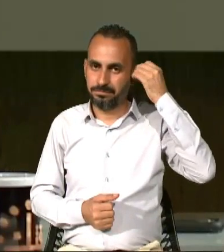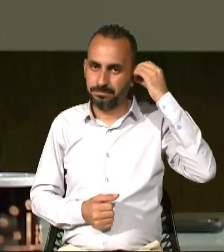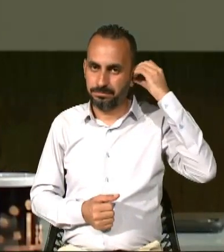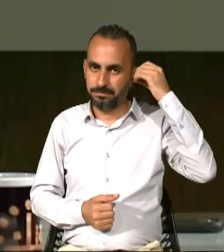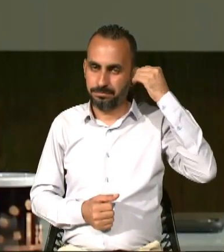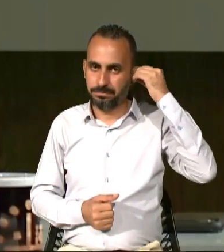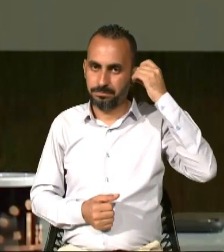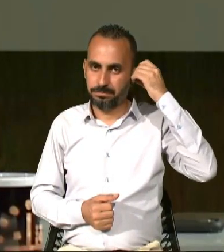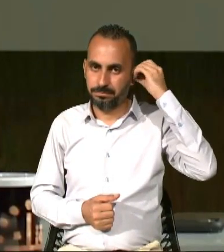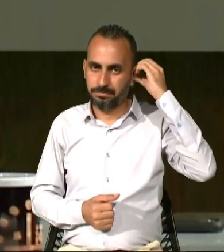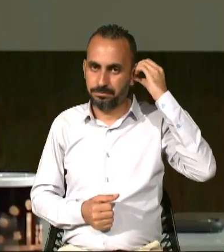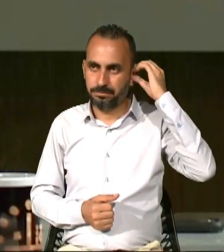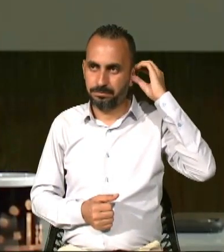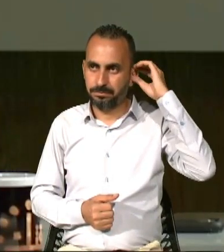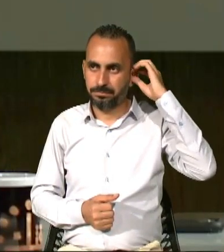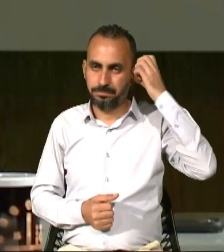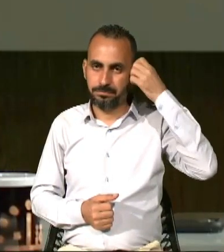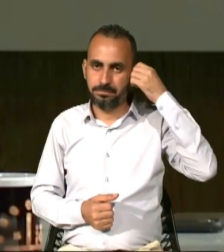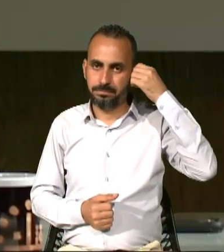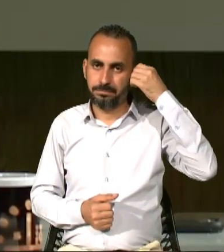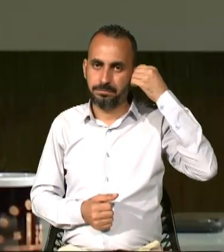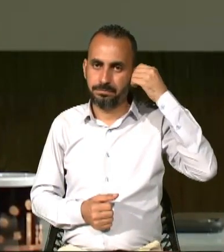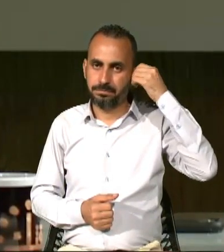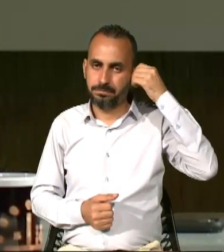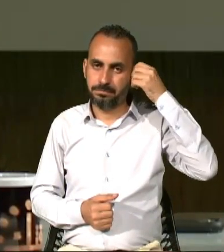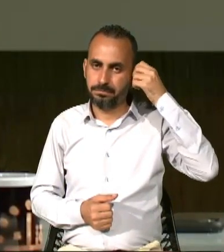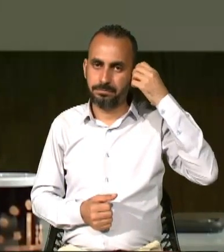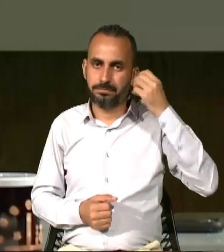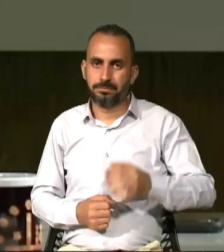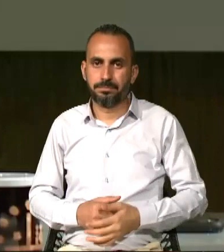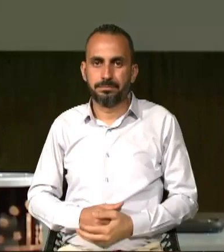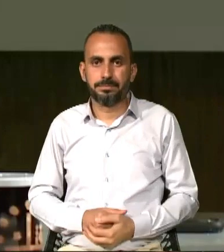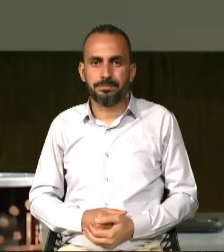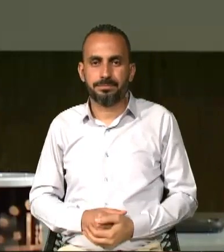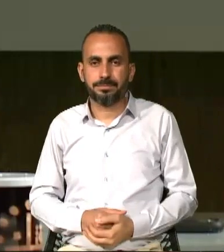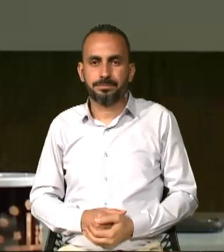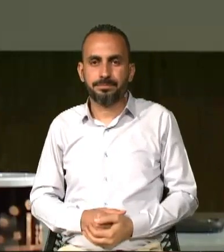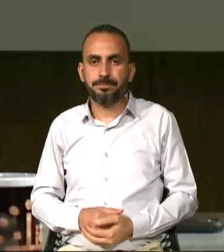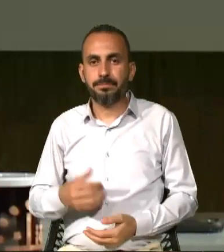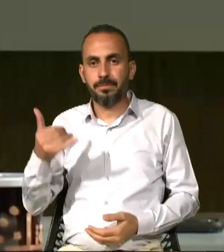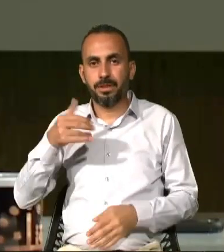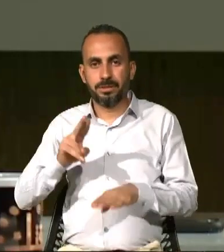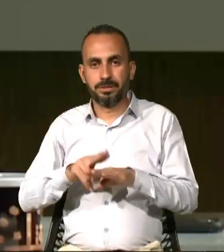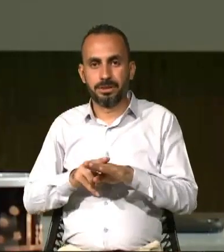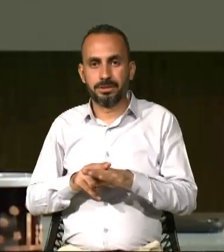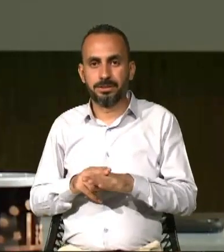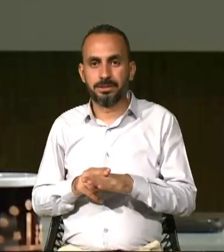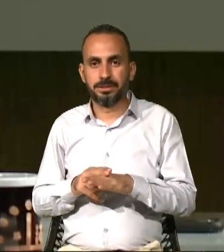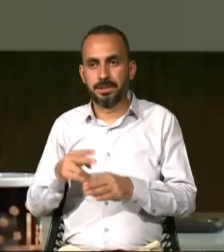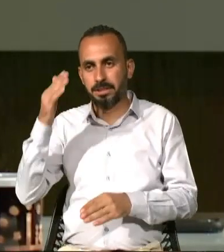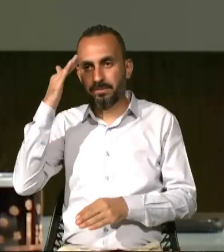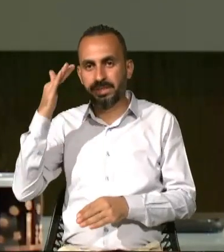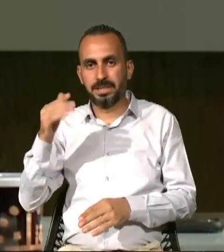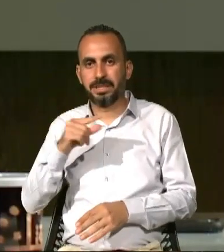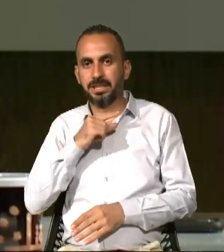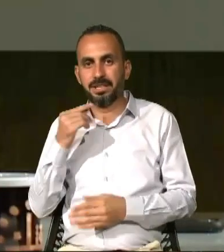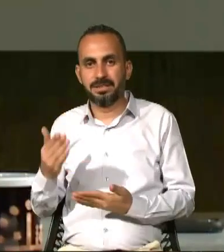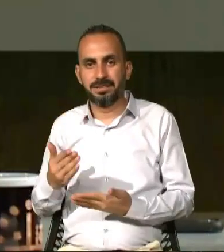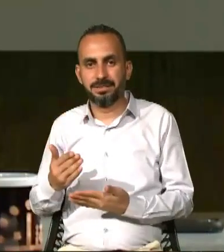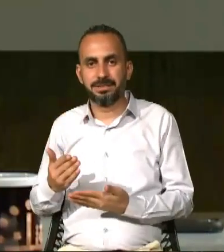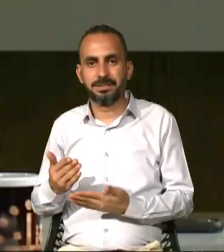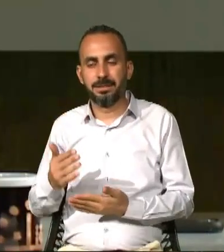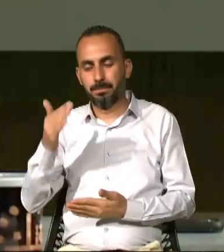الو الو ايوه اتفضل. مساء الخير يا جناب الاسيس. مساء النور، مين معايا؟